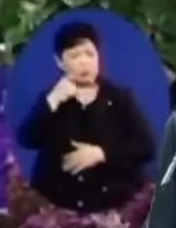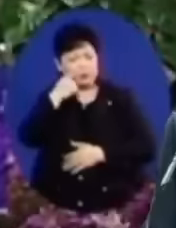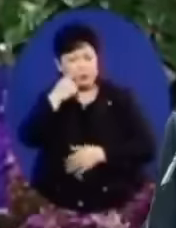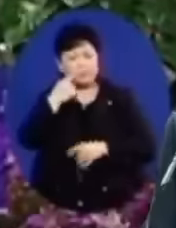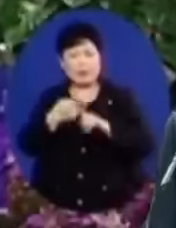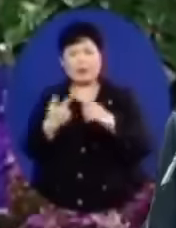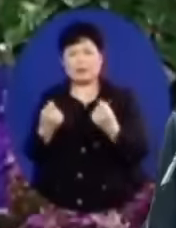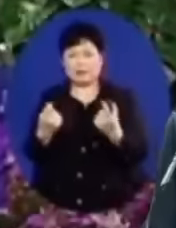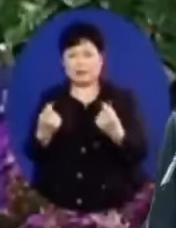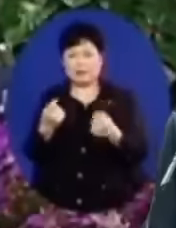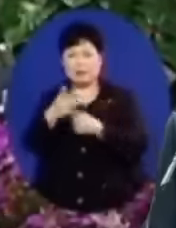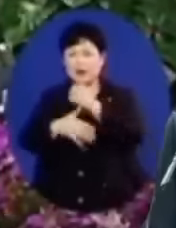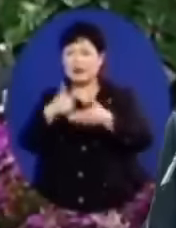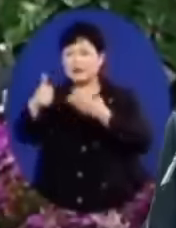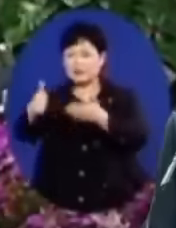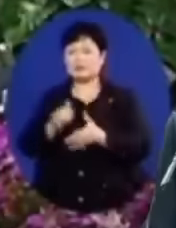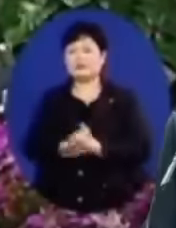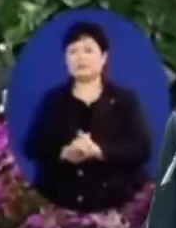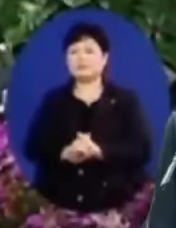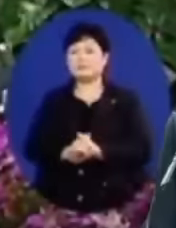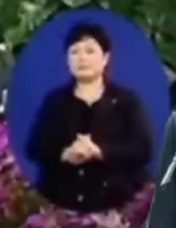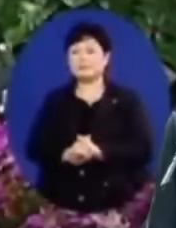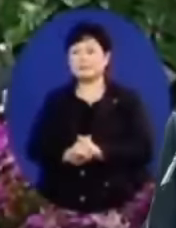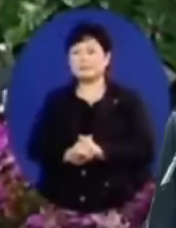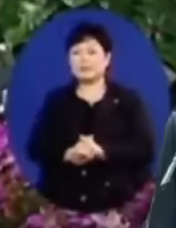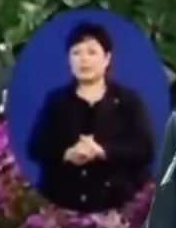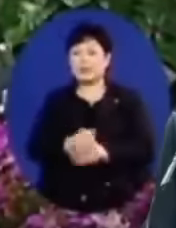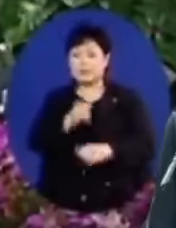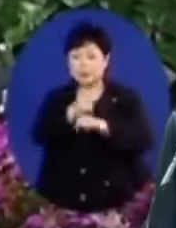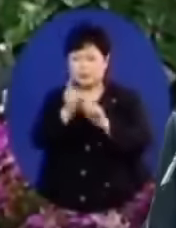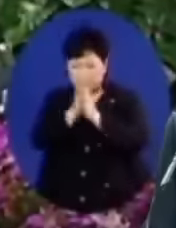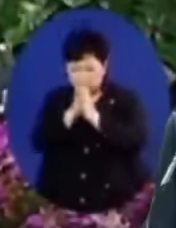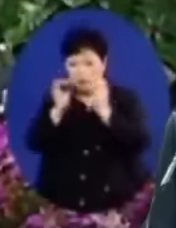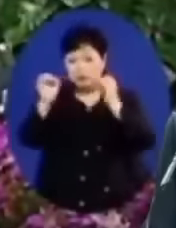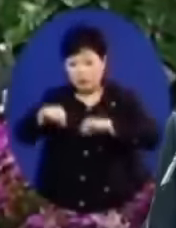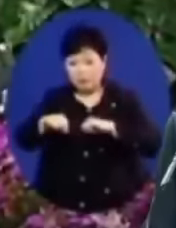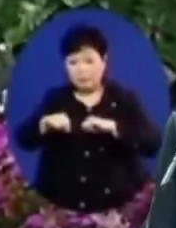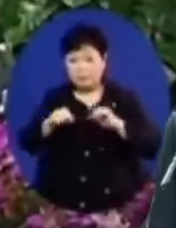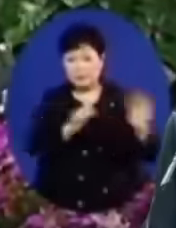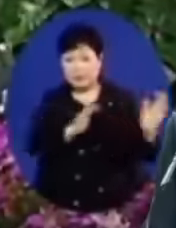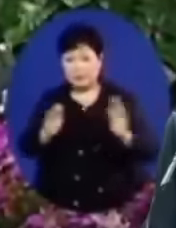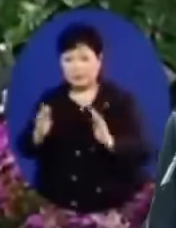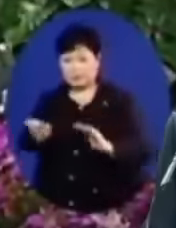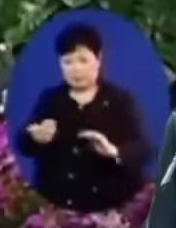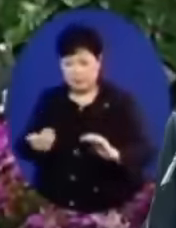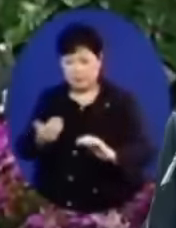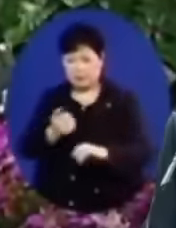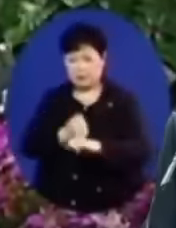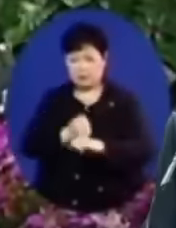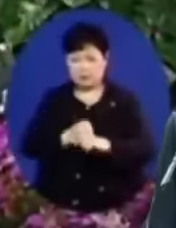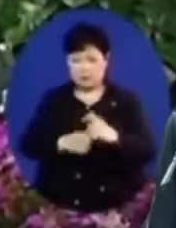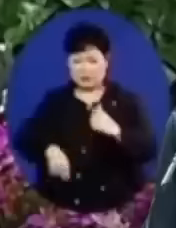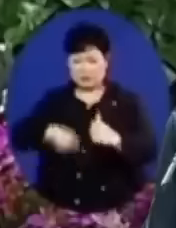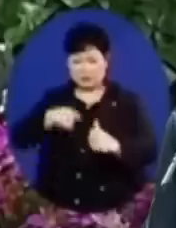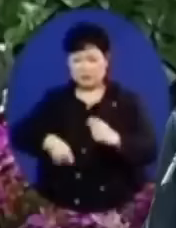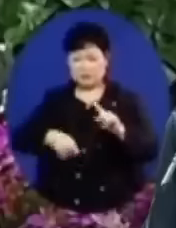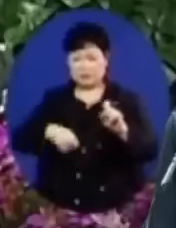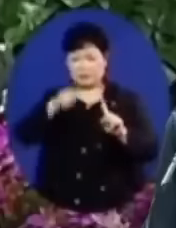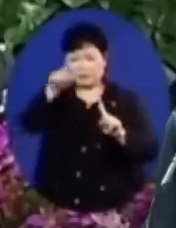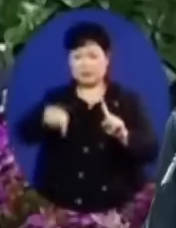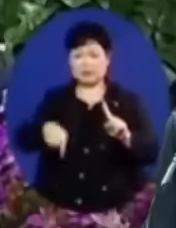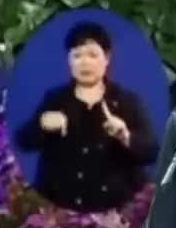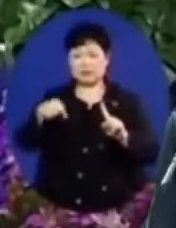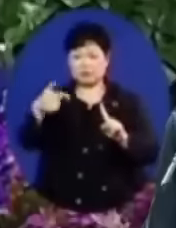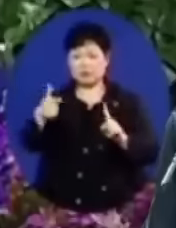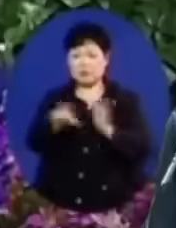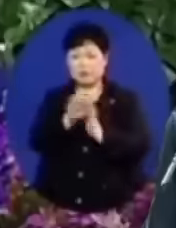것 같으니 하나님께서는 벌써 기도 응답을 예비해 놓고 계신 것입니다. 히브리서 11장 6절은 믿음이